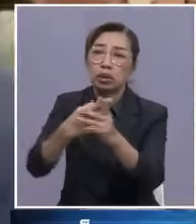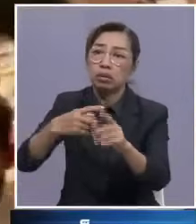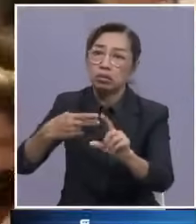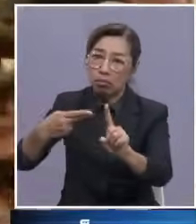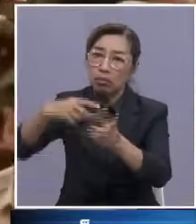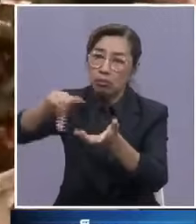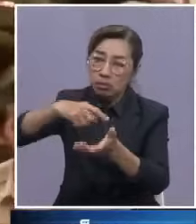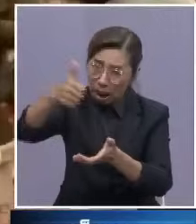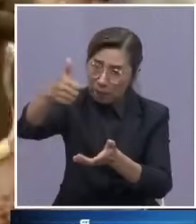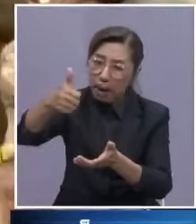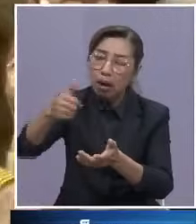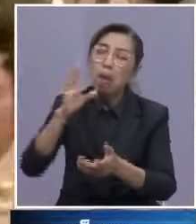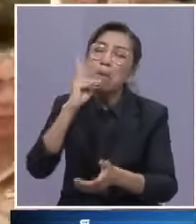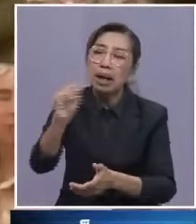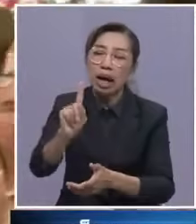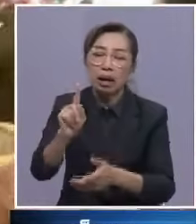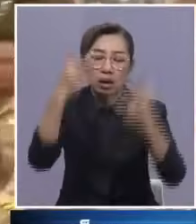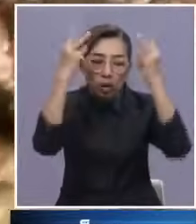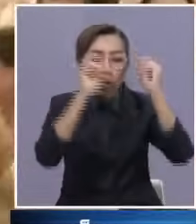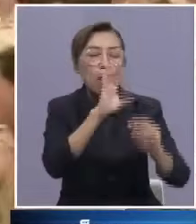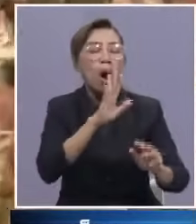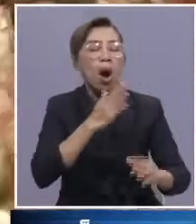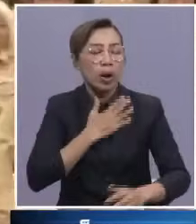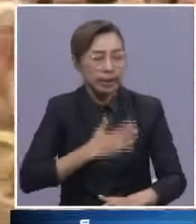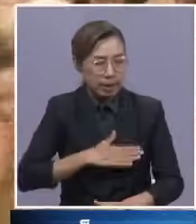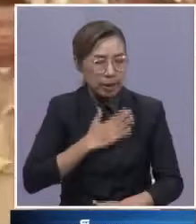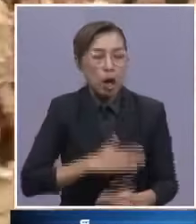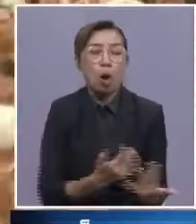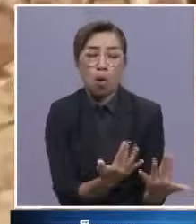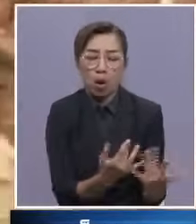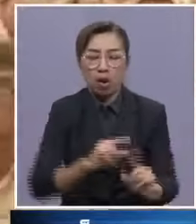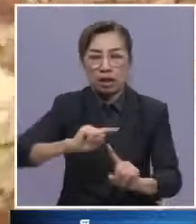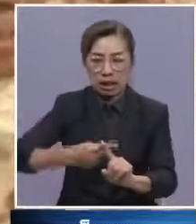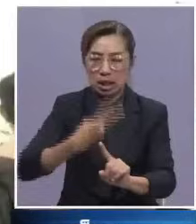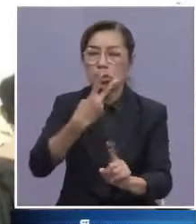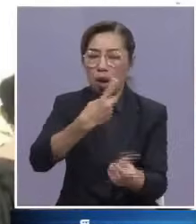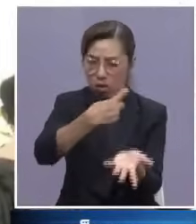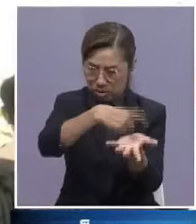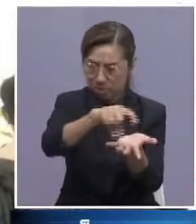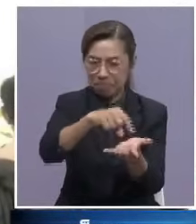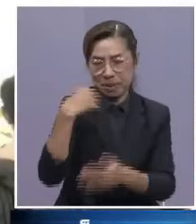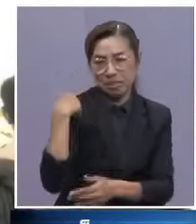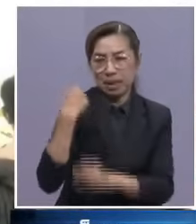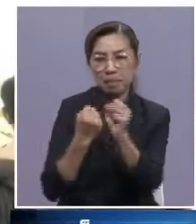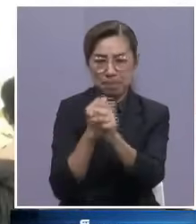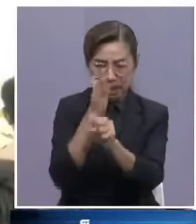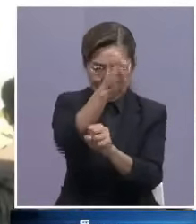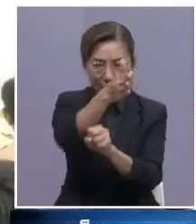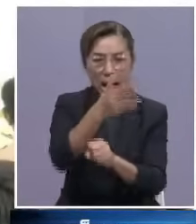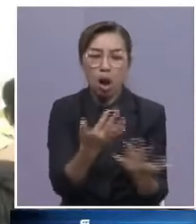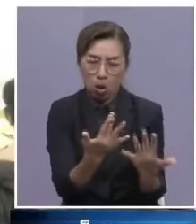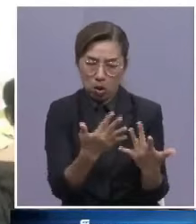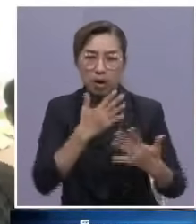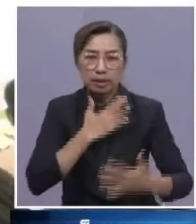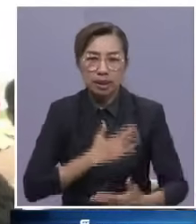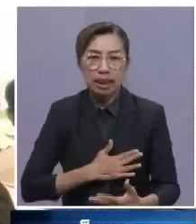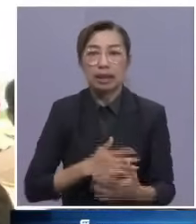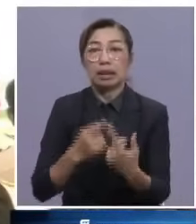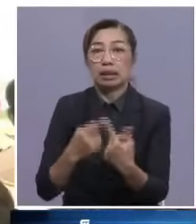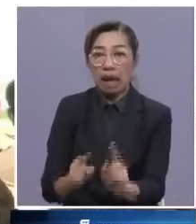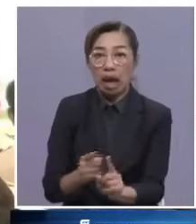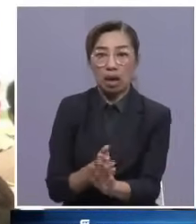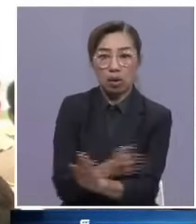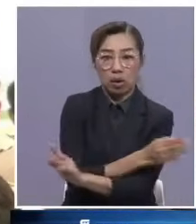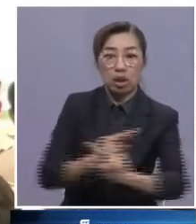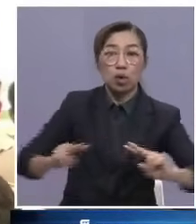อกอย่างนี้ให้อดใจรอได้แน่นอนเดือนกุมภาพันธ์ปีหน้าร อนิดนึง แต่ก่อนหน้านี้คุณจุ